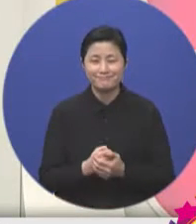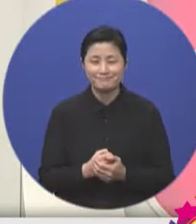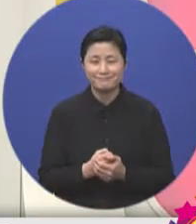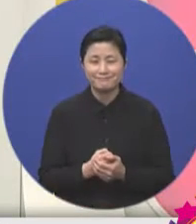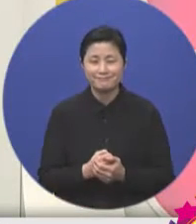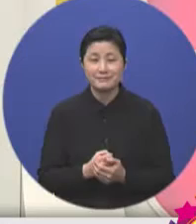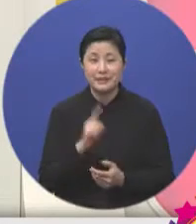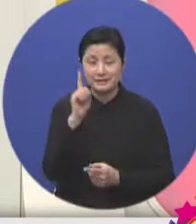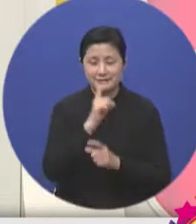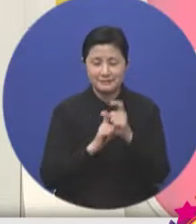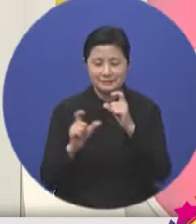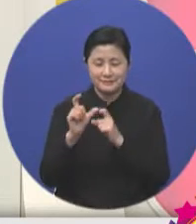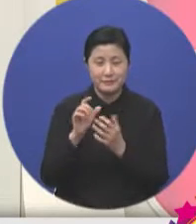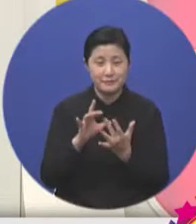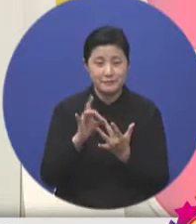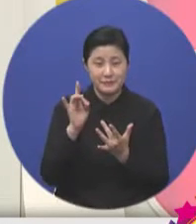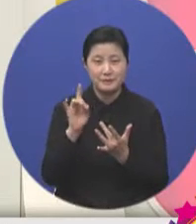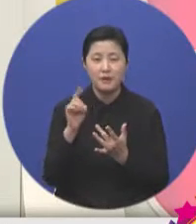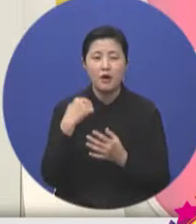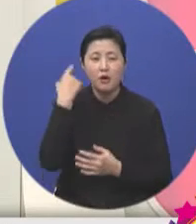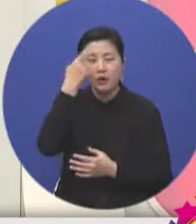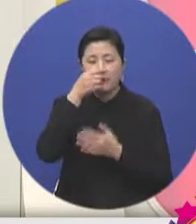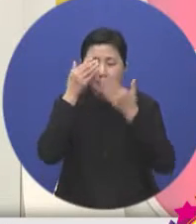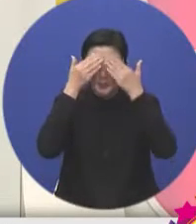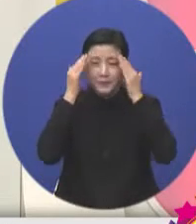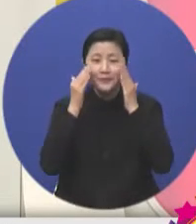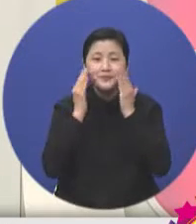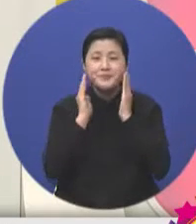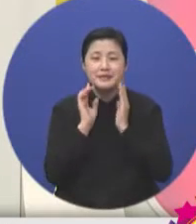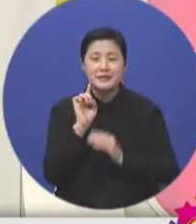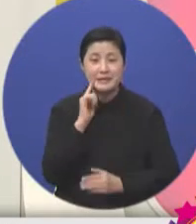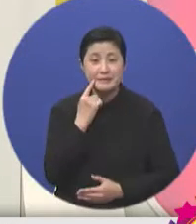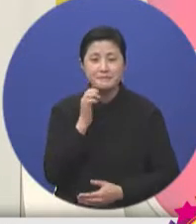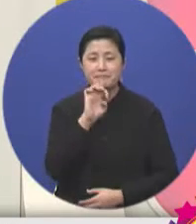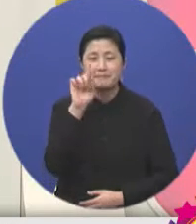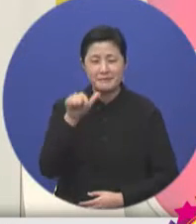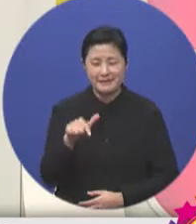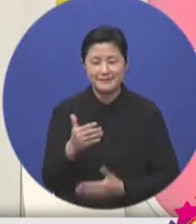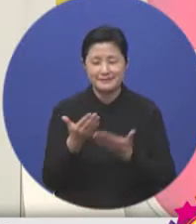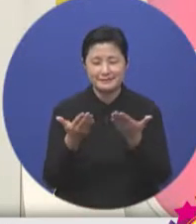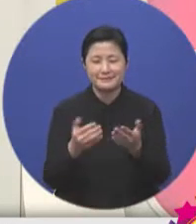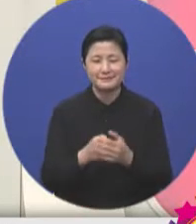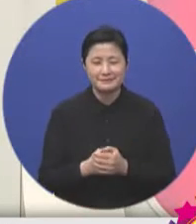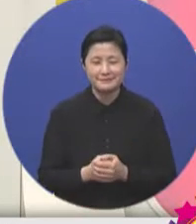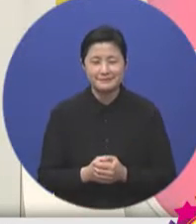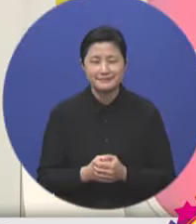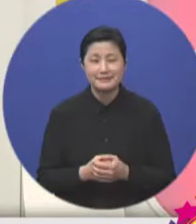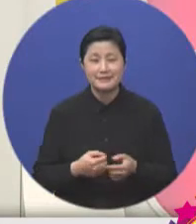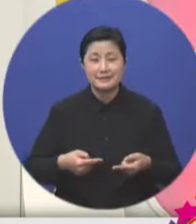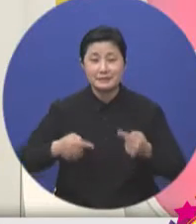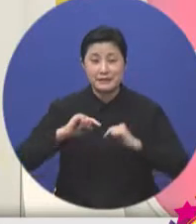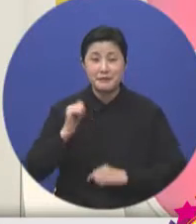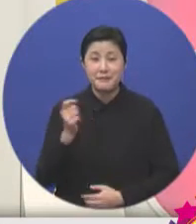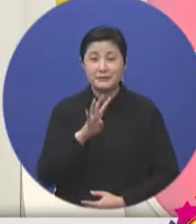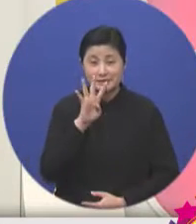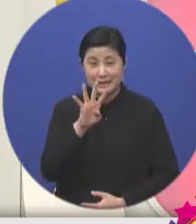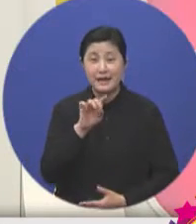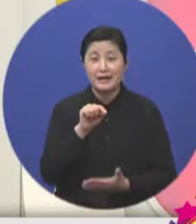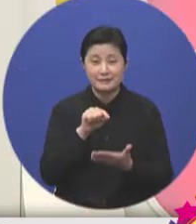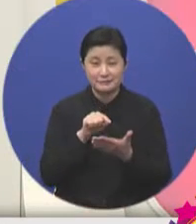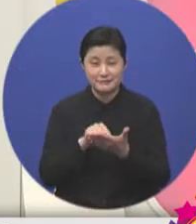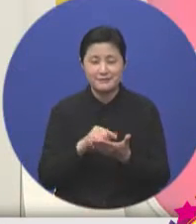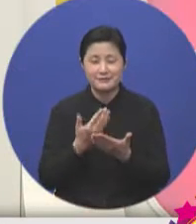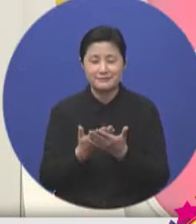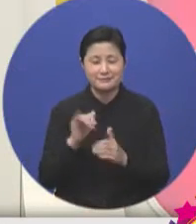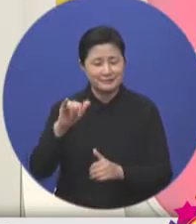사인. 그리고 네. 한 분에게는. 마스크팩. 그렇죠. 이뻐지는 마스크팩을 또 드립니다. 선물로 드리겠습니다. 퀴즈 참여 4분이니까요. 네.